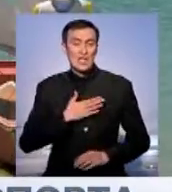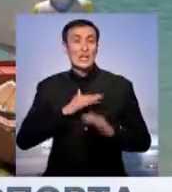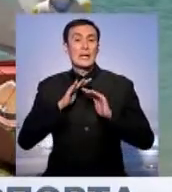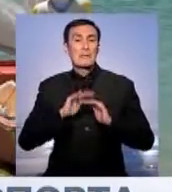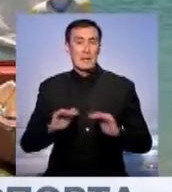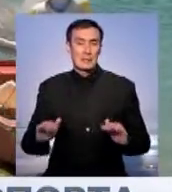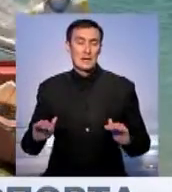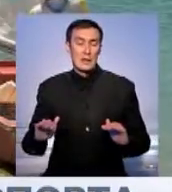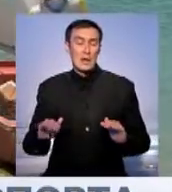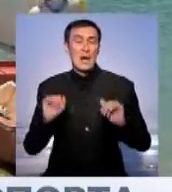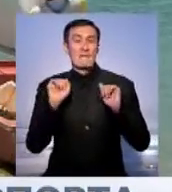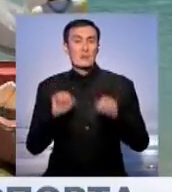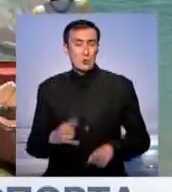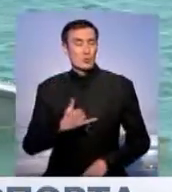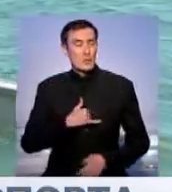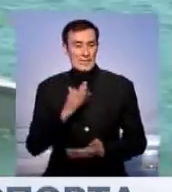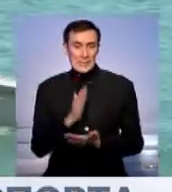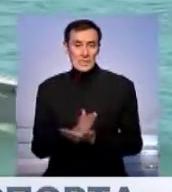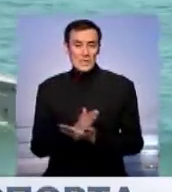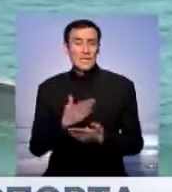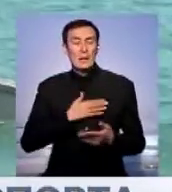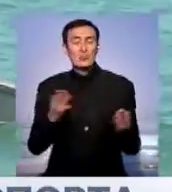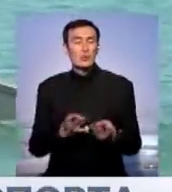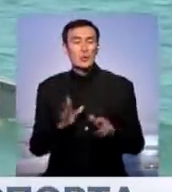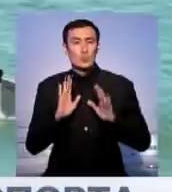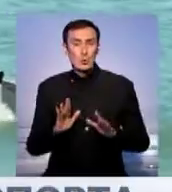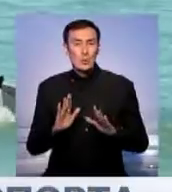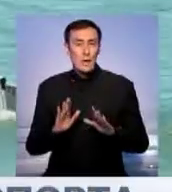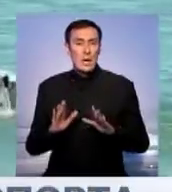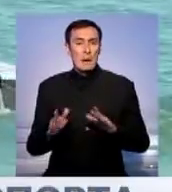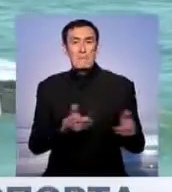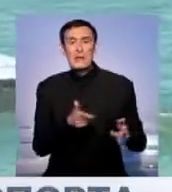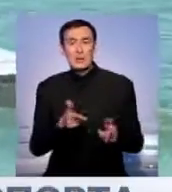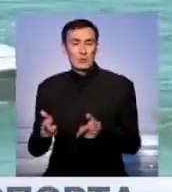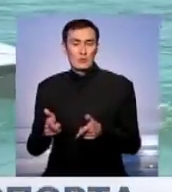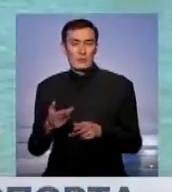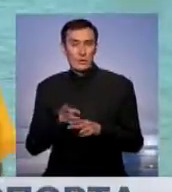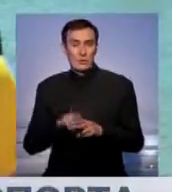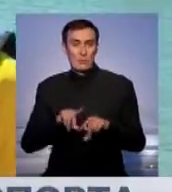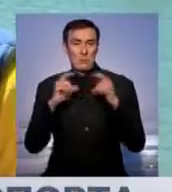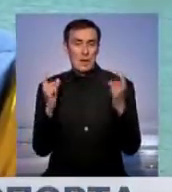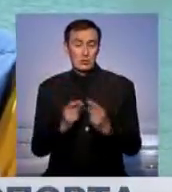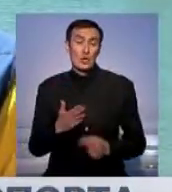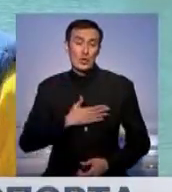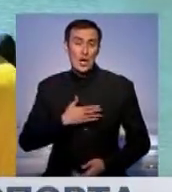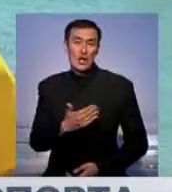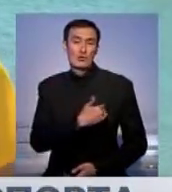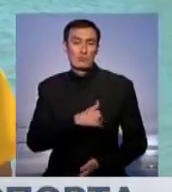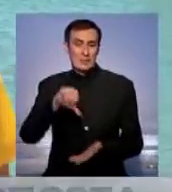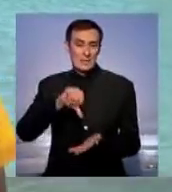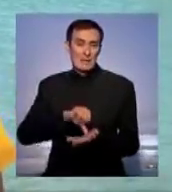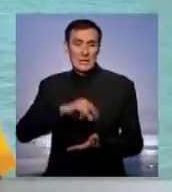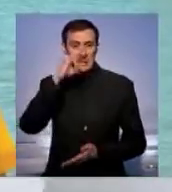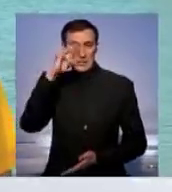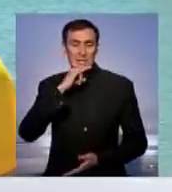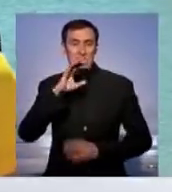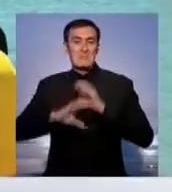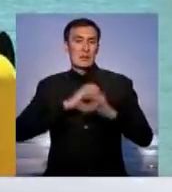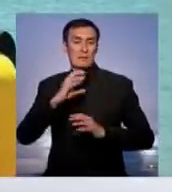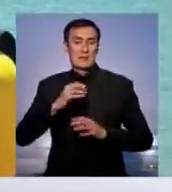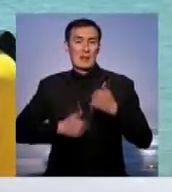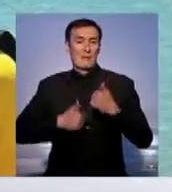дети. Возможности есть, только нам надо будет приготовить базу здесь. Я хочу представлять Казахстан на мировых